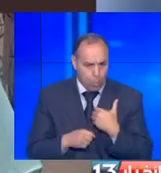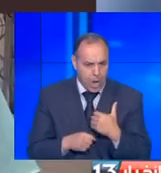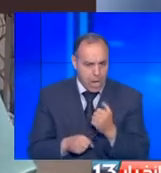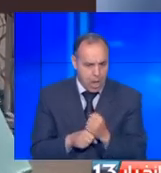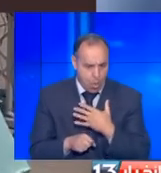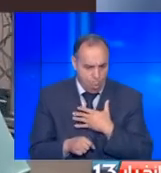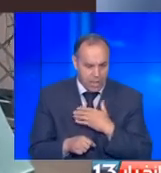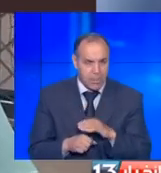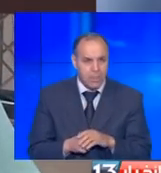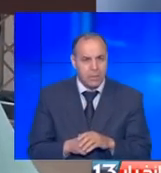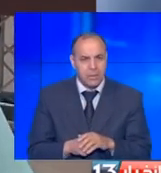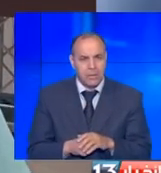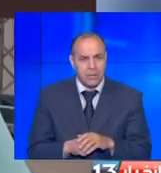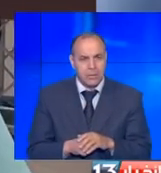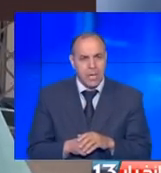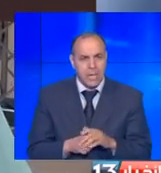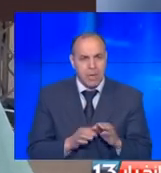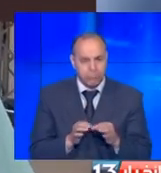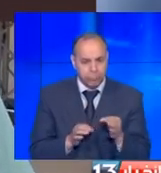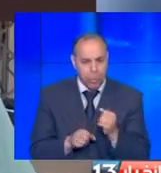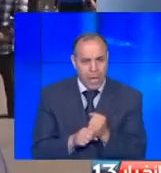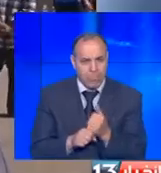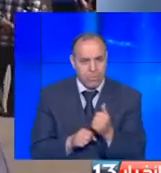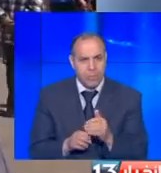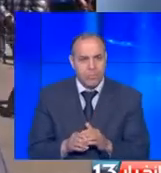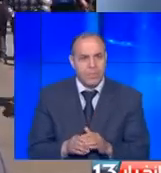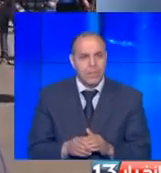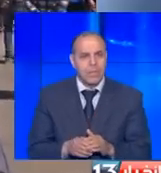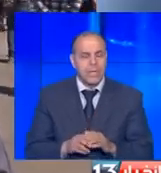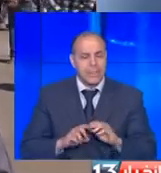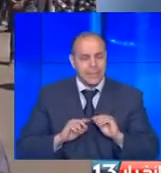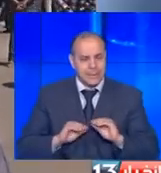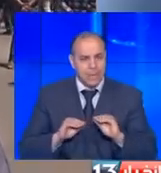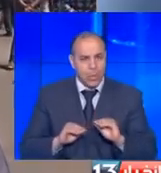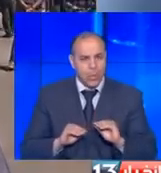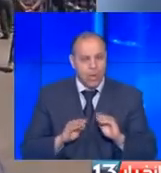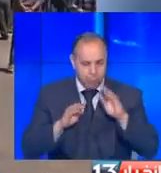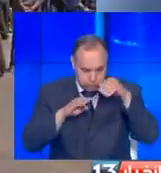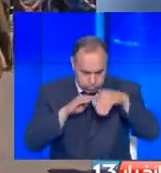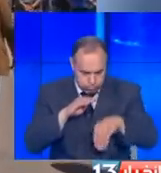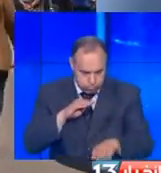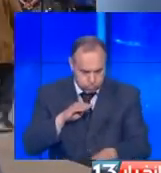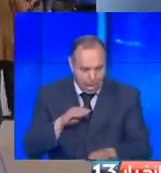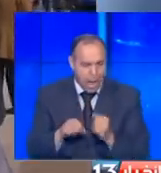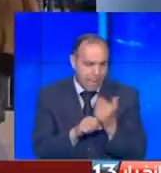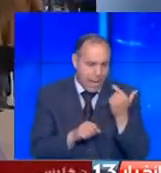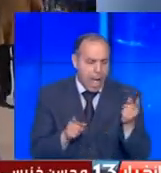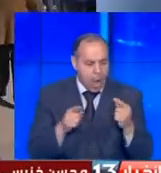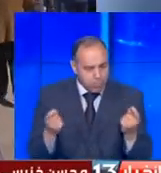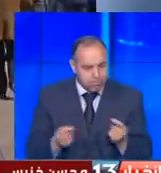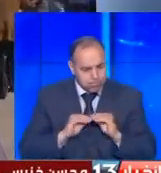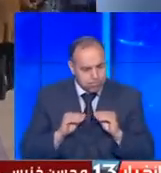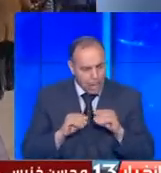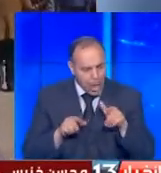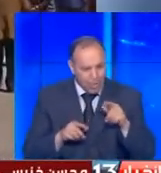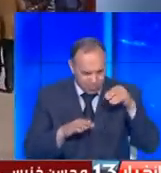نخدمه معناها حنا نربطوه ونبيعوه. يتمثل في تكوين الغواصين مثلا، هما كانوا يخدموا قبل، زادوا عودنا